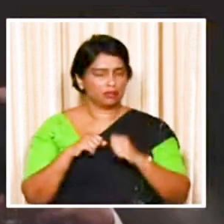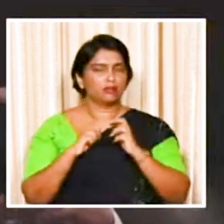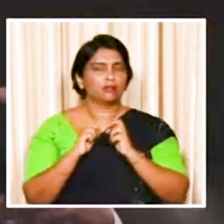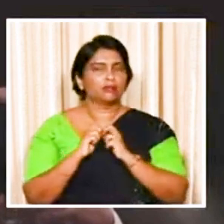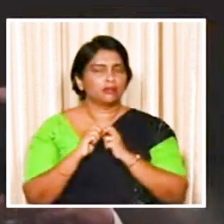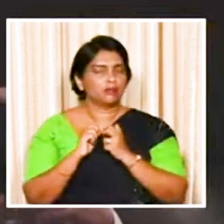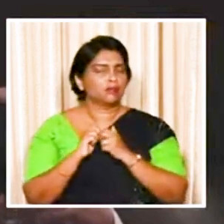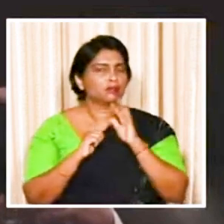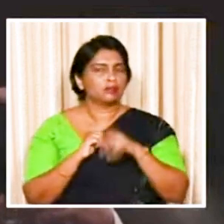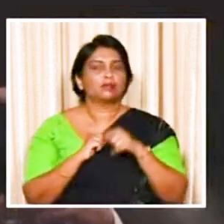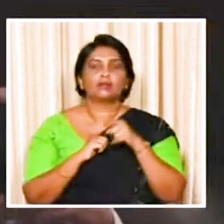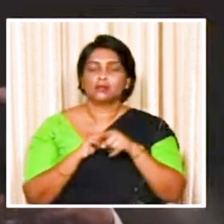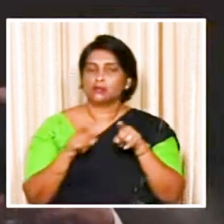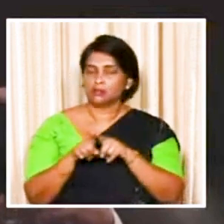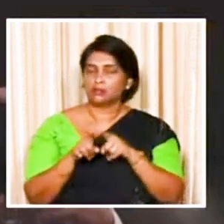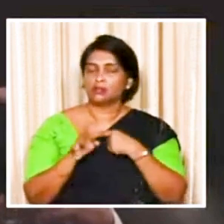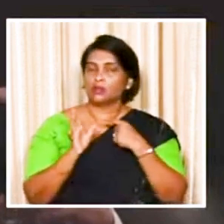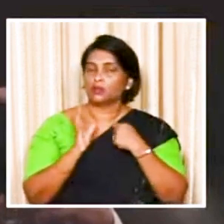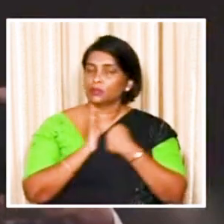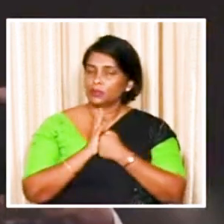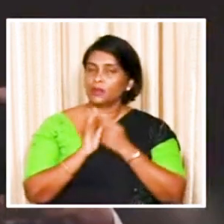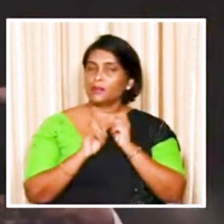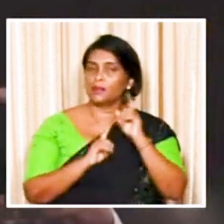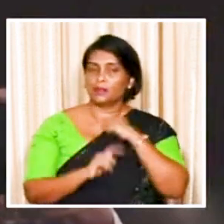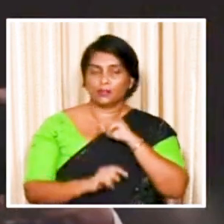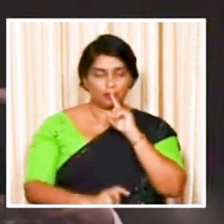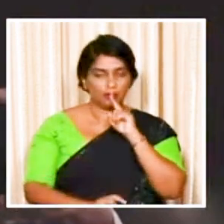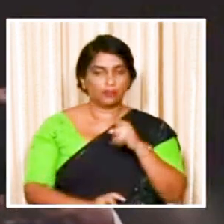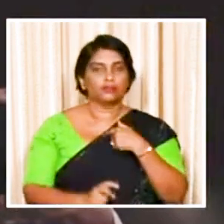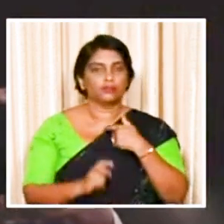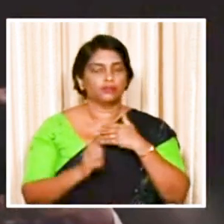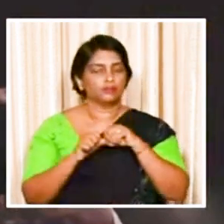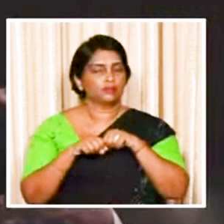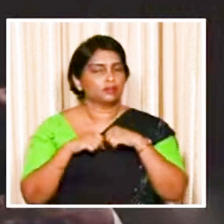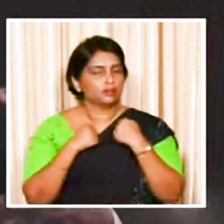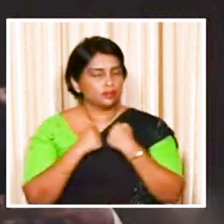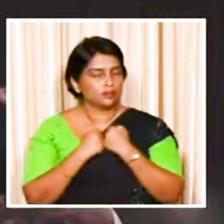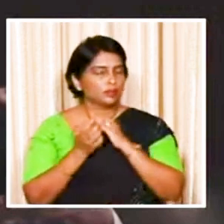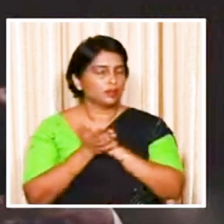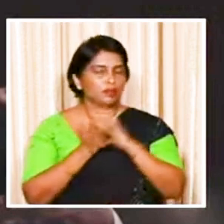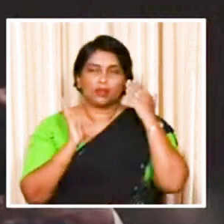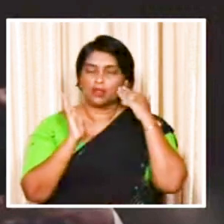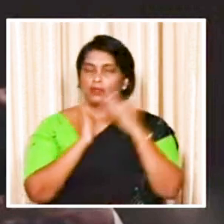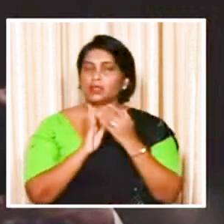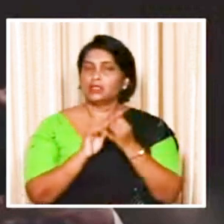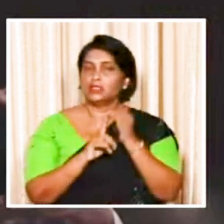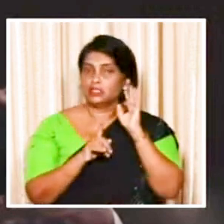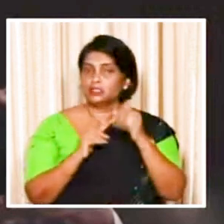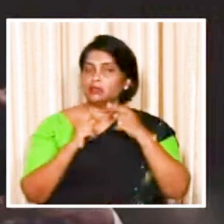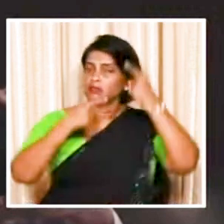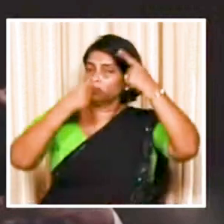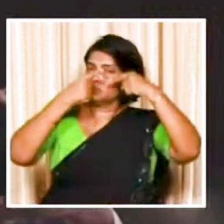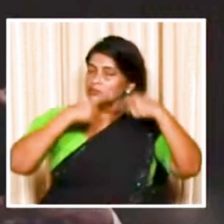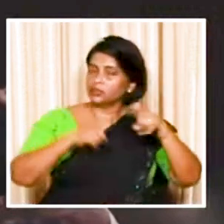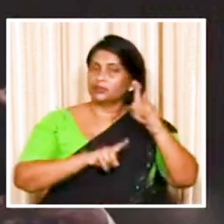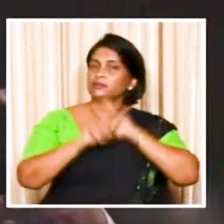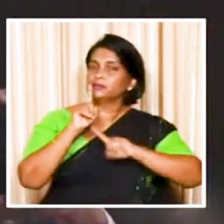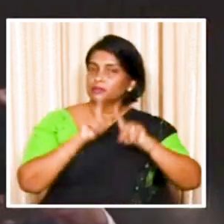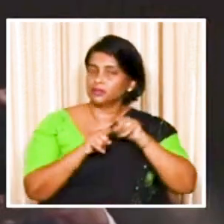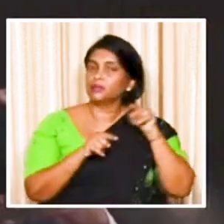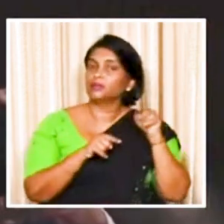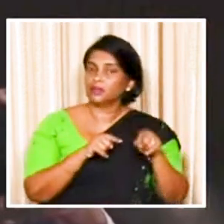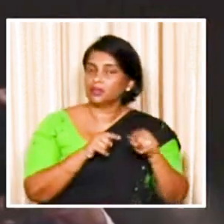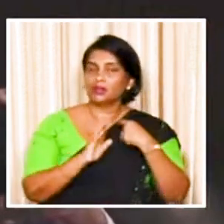நான் கேட்பது நாட்டிலே நல்லிணக்கம் பற்றி ஜனாதிபதியிலிருந்து அமைச்சர்கள் வரை பேசுகிறார்கள். இந்த நாட்டிலே இணக்கம் ஏற்பட போவதாக